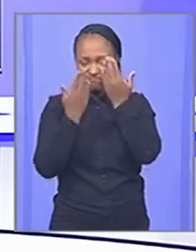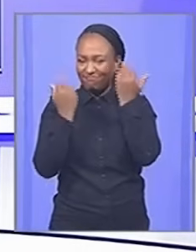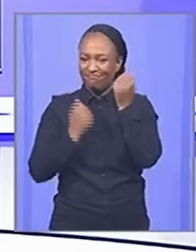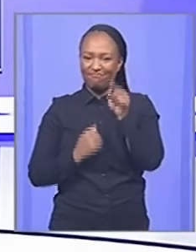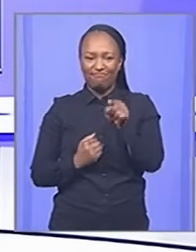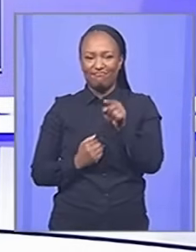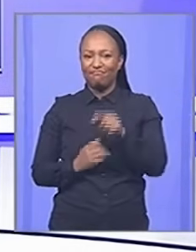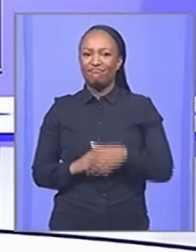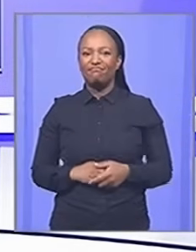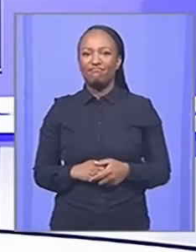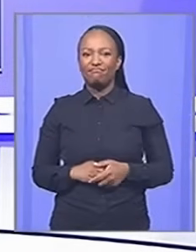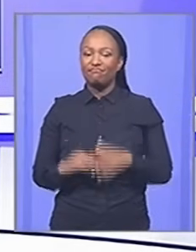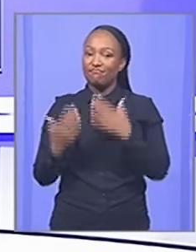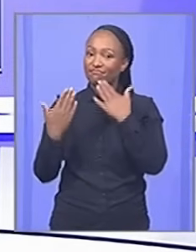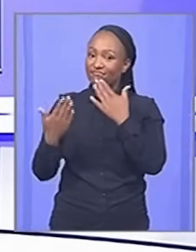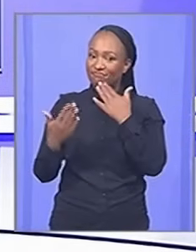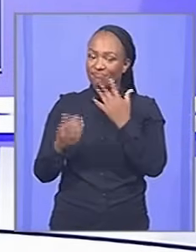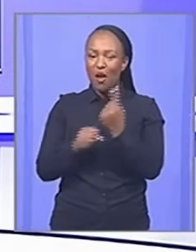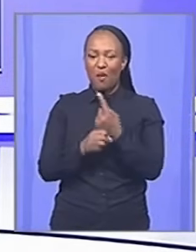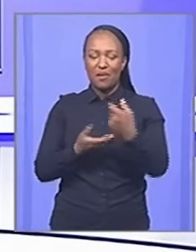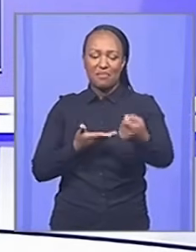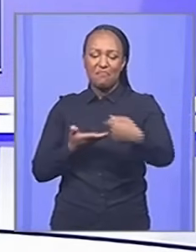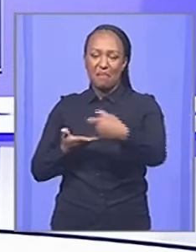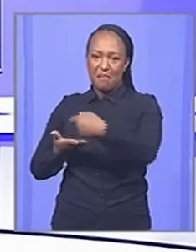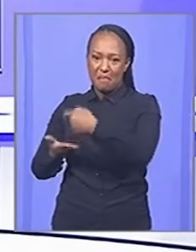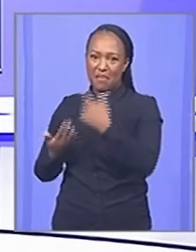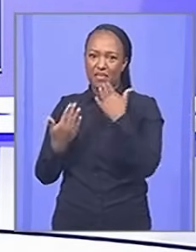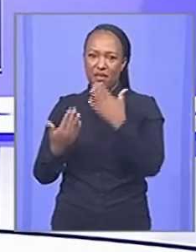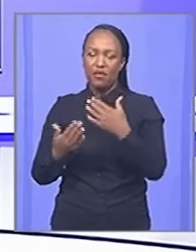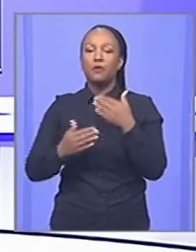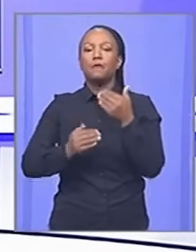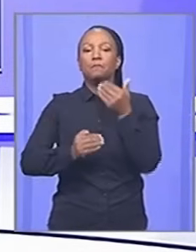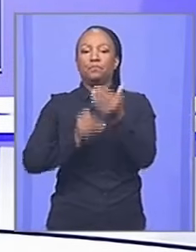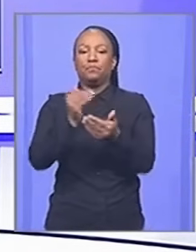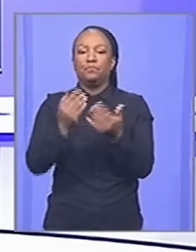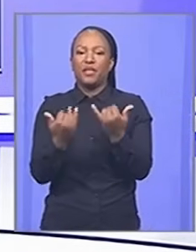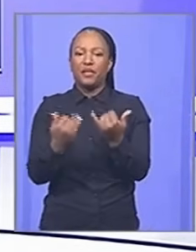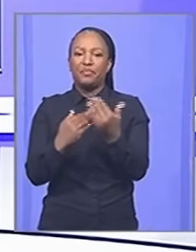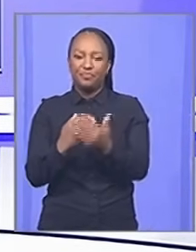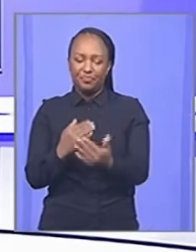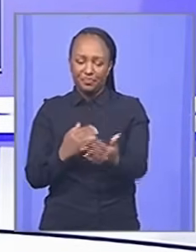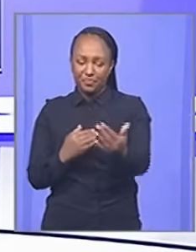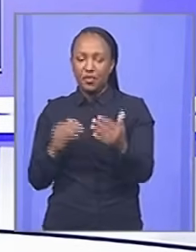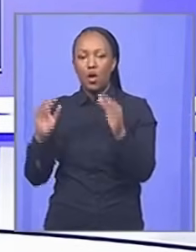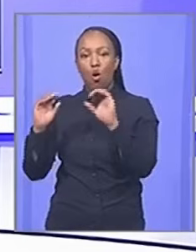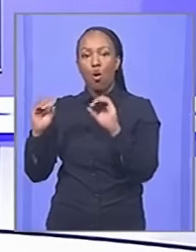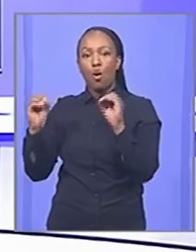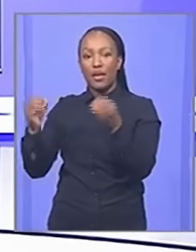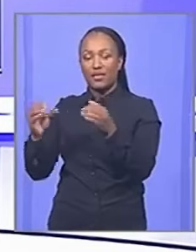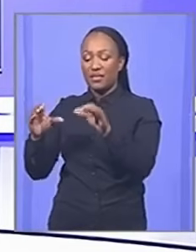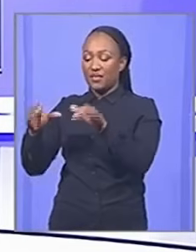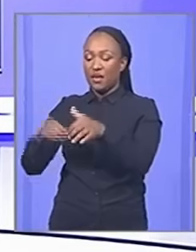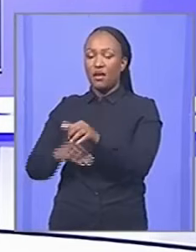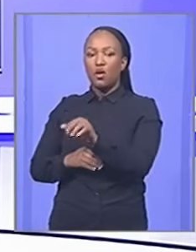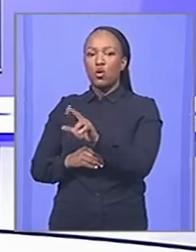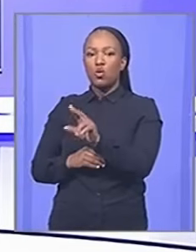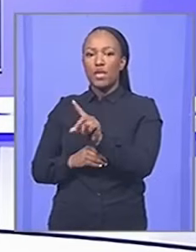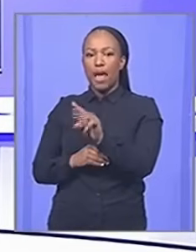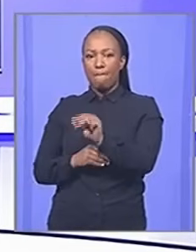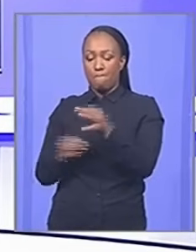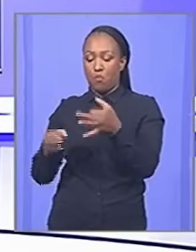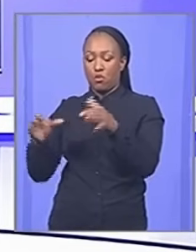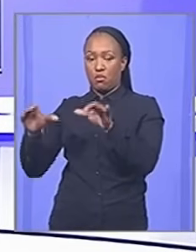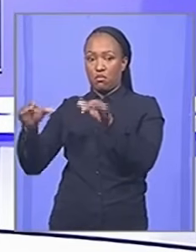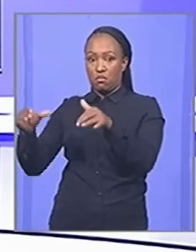Re leboga maikutlo ka mehla le mehla re gatala pele ka tšeo di rego mokgatlo wa dipolotiki wa UDM kwa bjale go ka tsenela mmušo